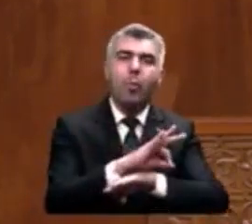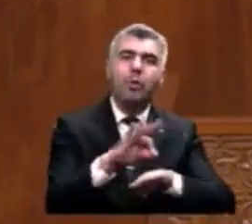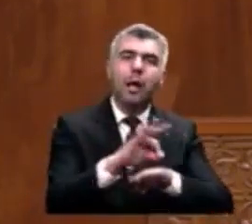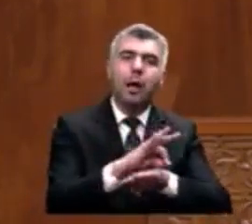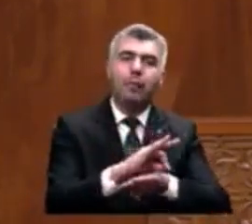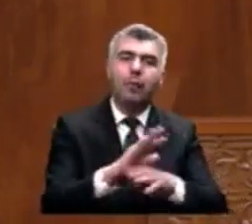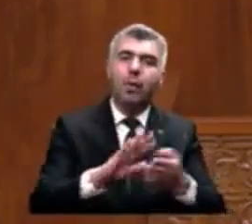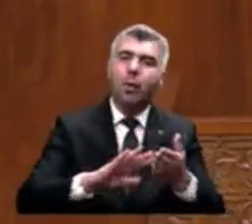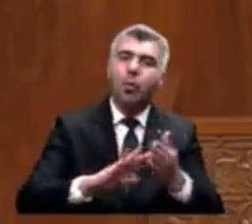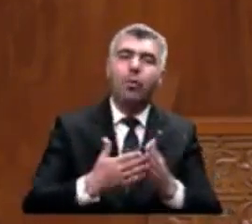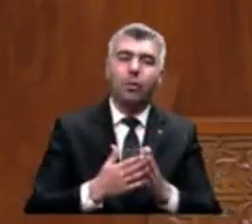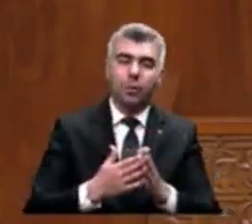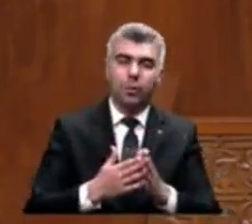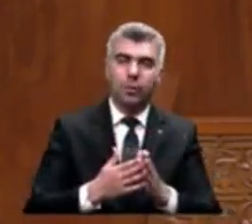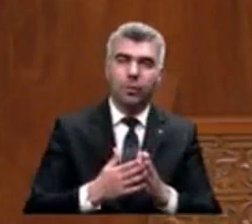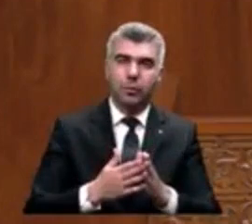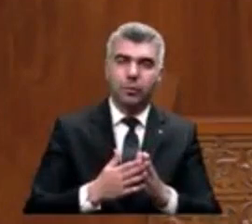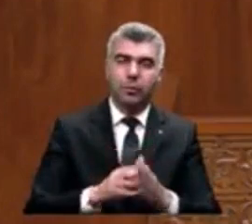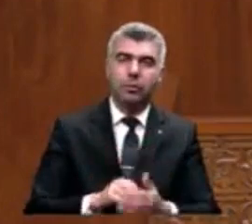العمومية،